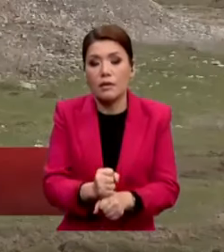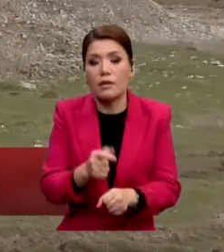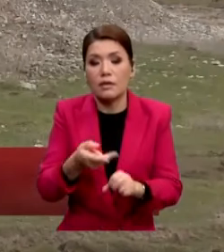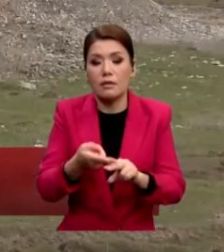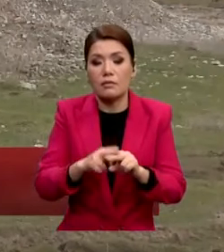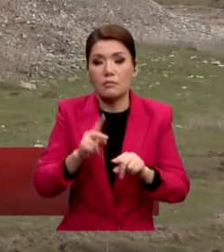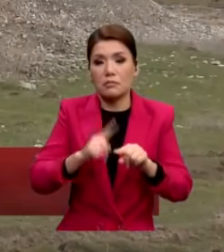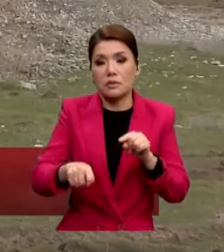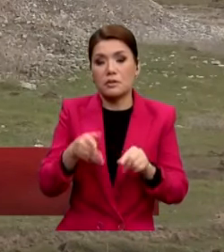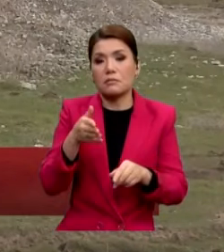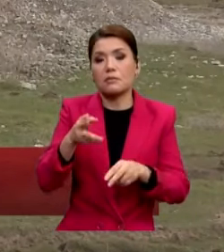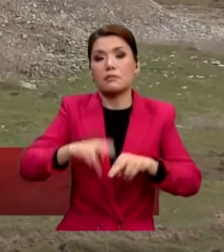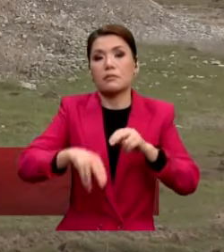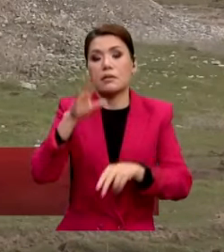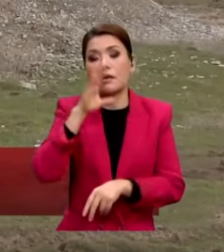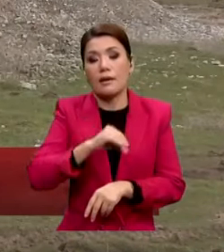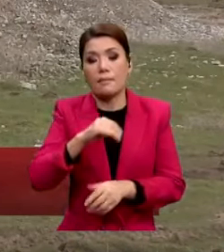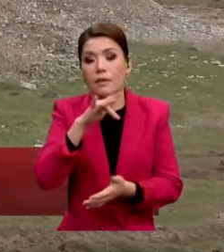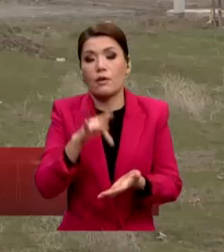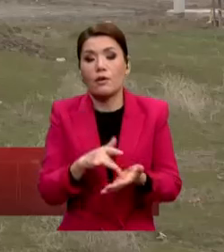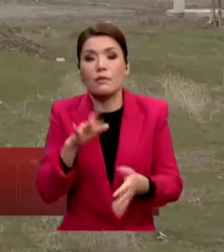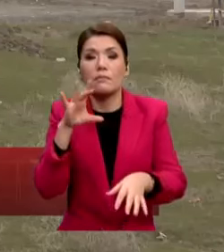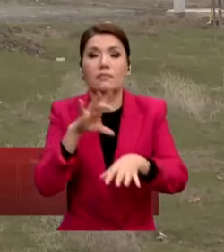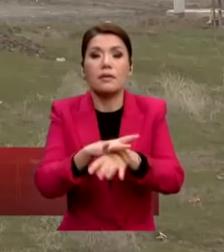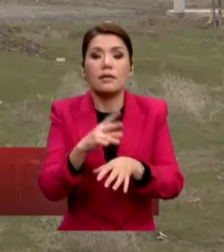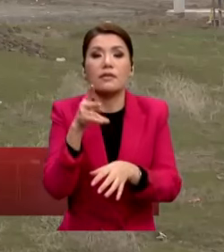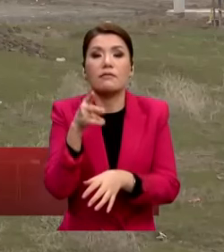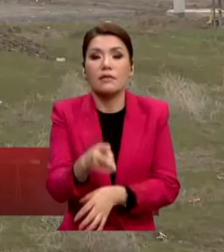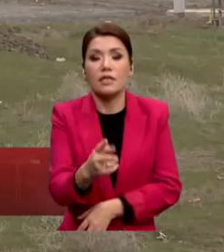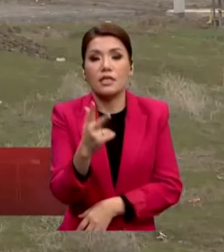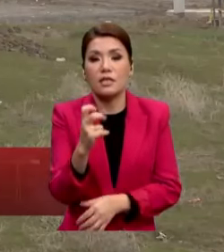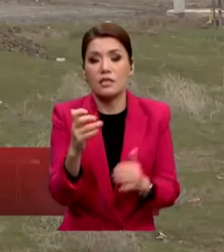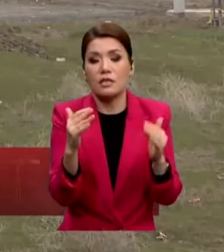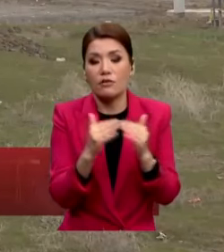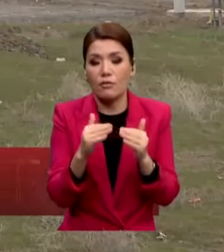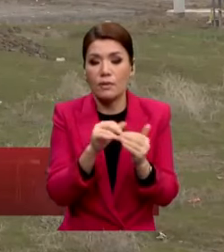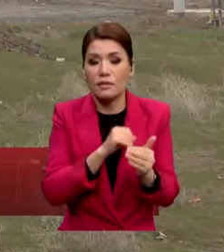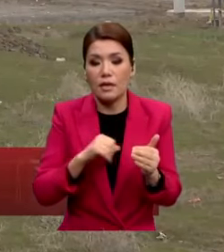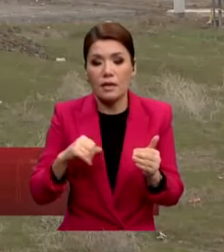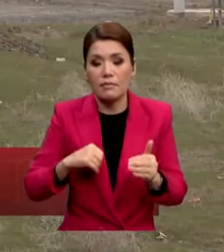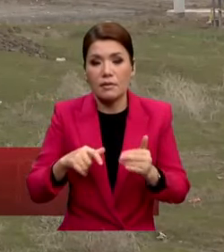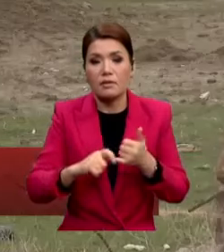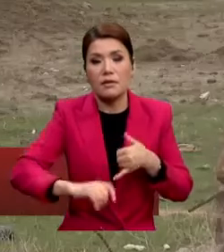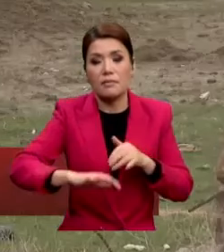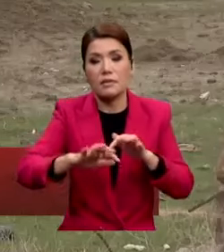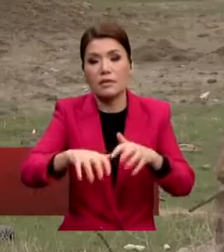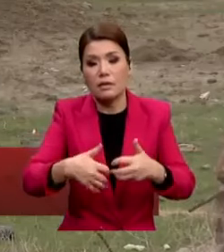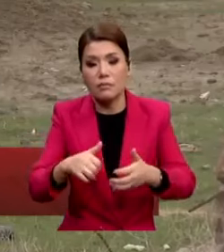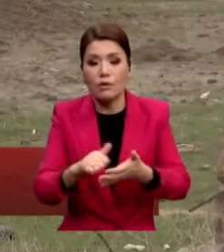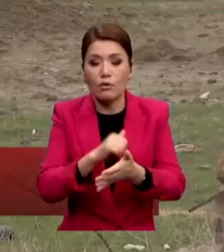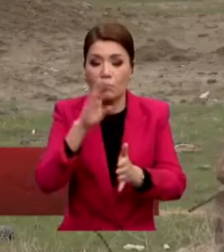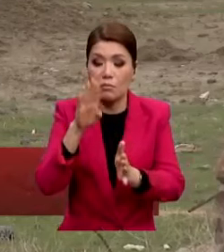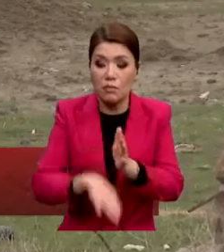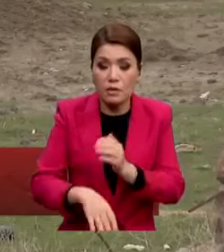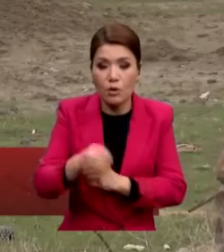незаконных строительств. К примеру, за 2 года в мегаполисе выявлено почти 2300 домов на самозахваченных землях. Они без документов, но